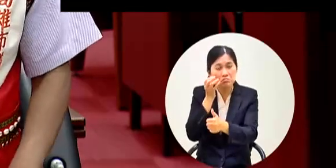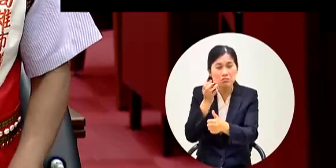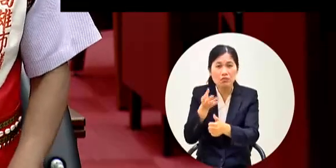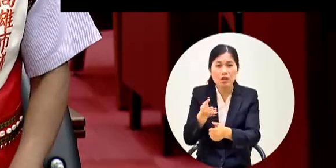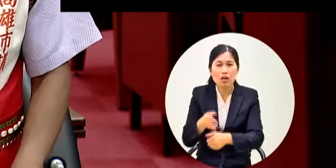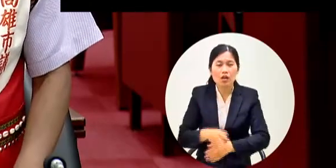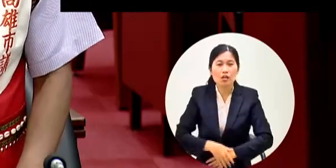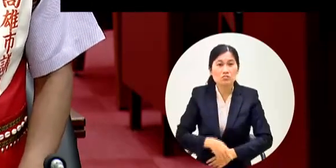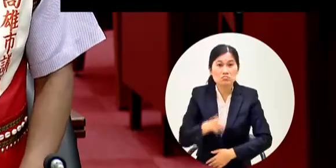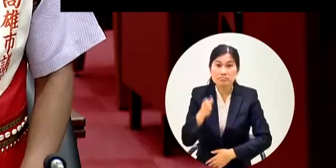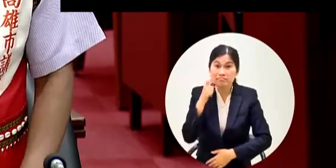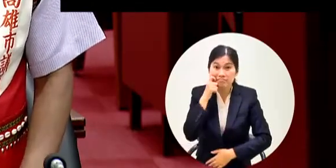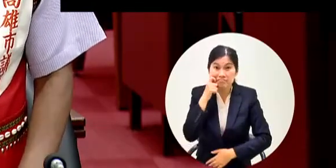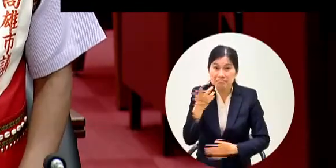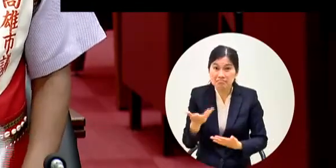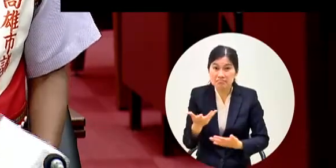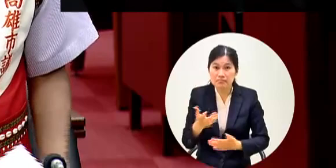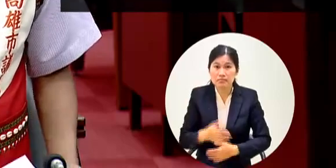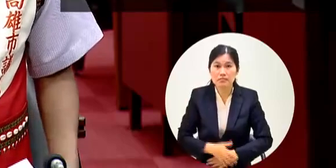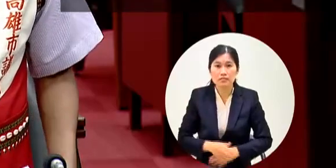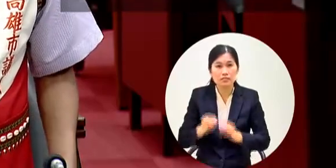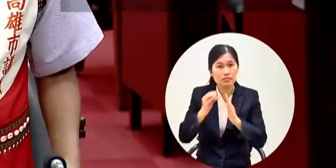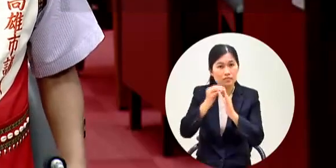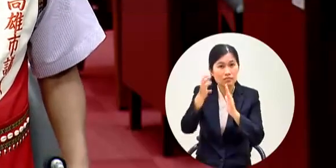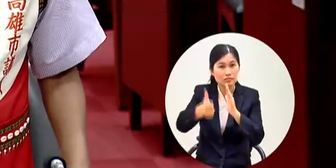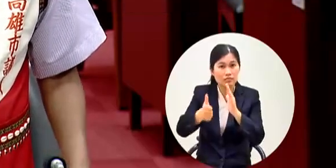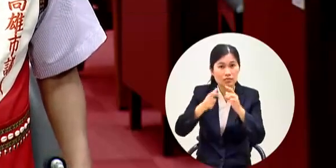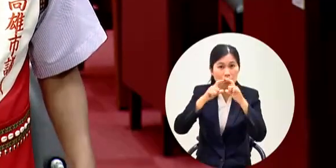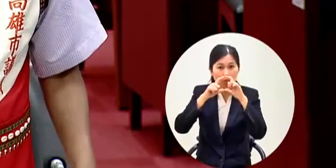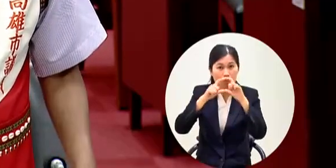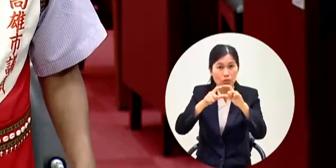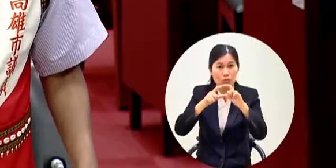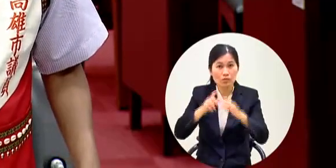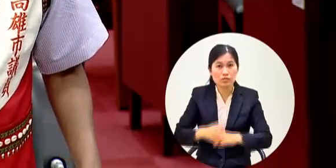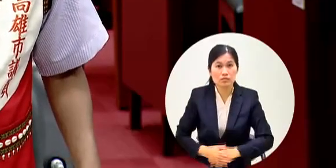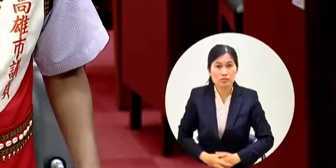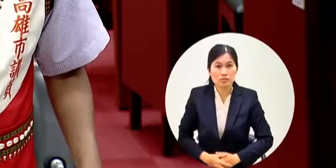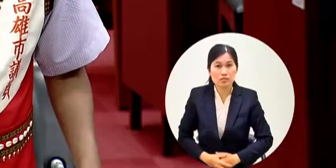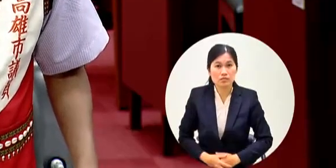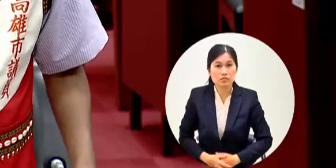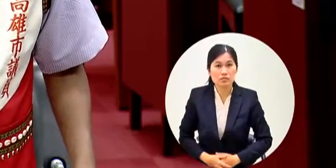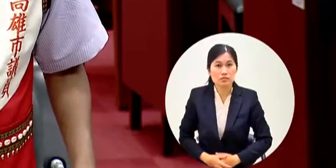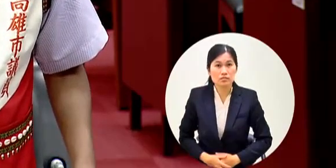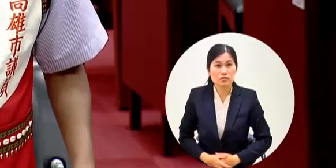让我提供给我当地爱意的农民，